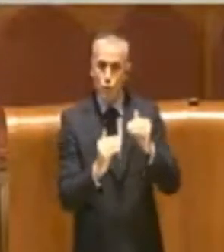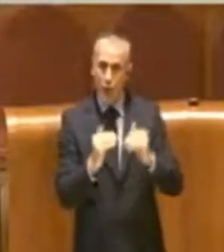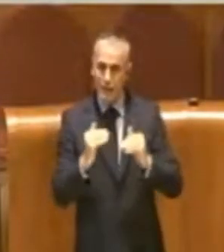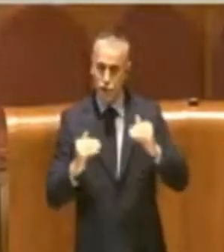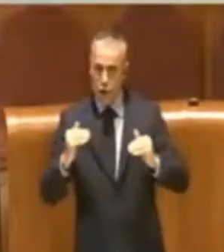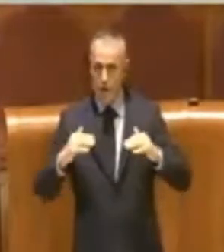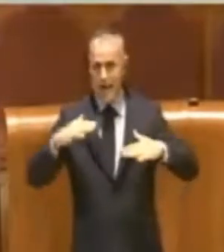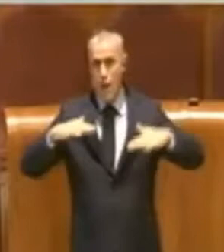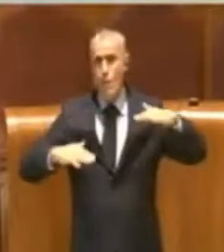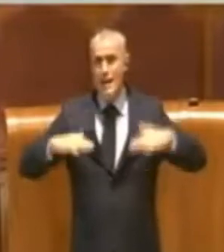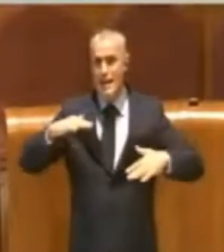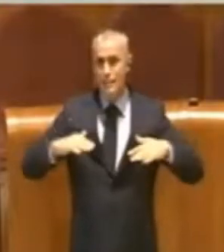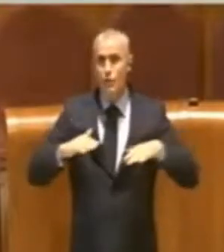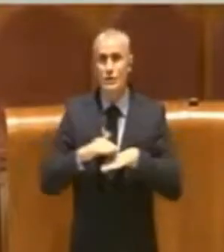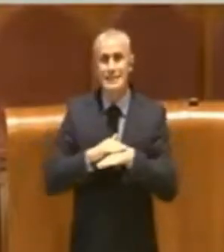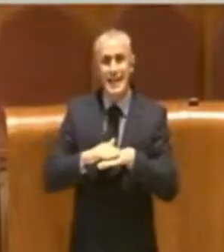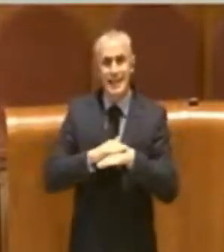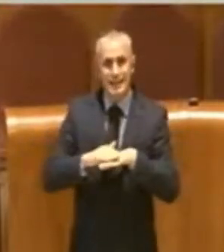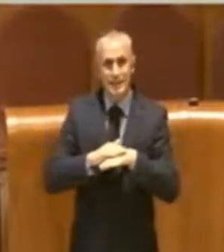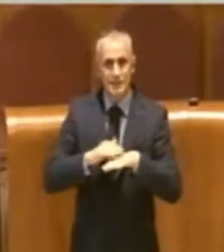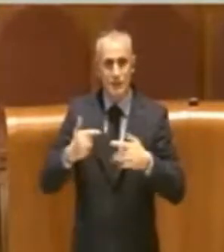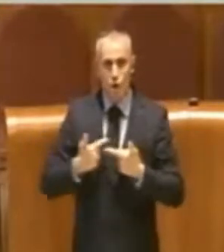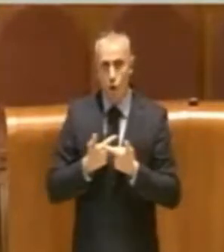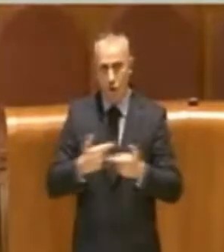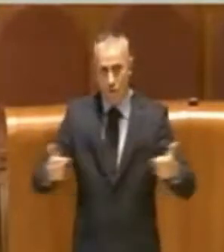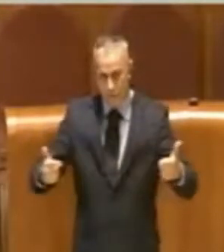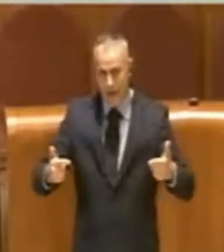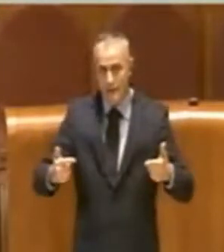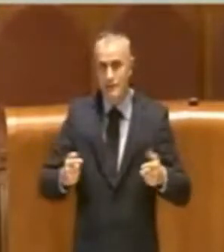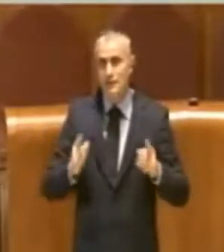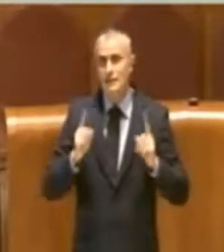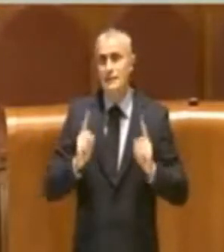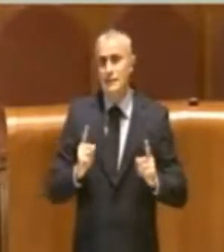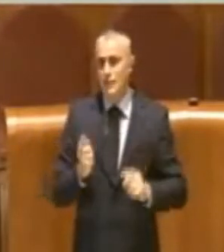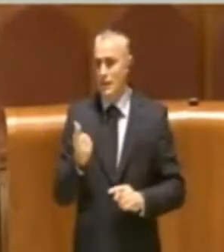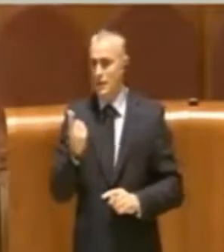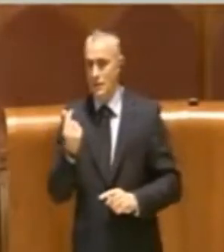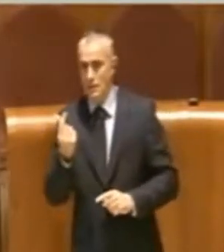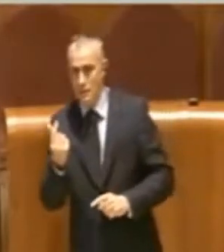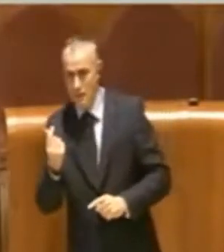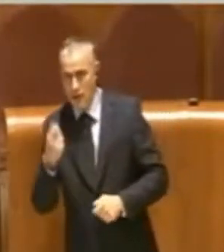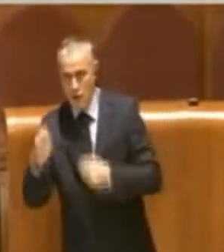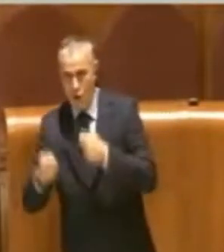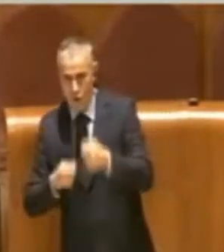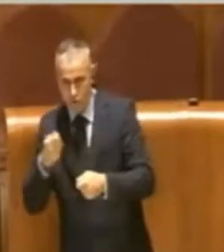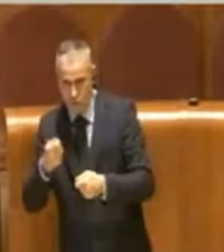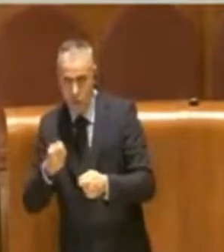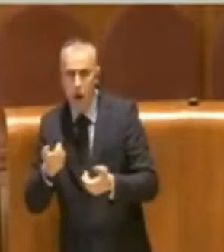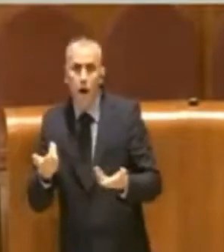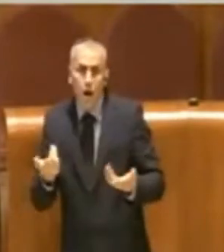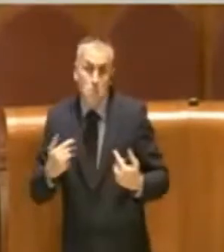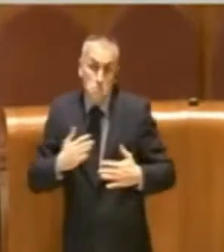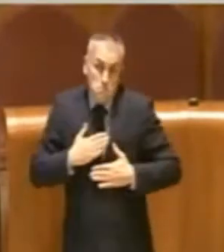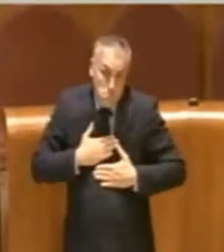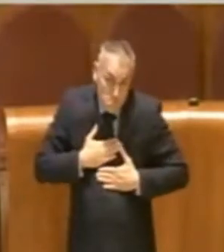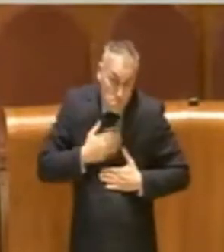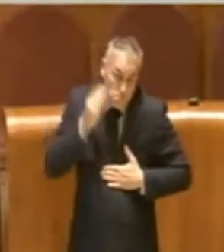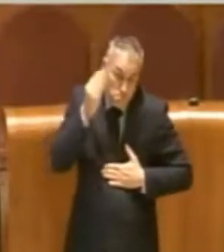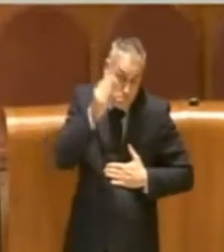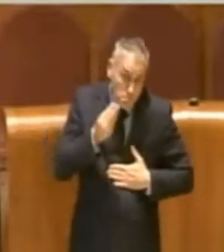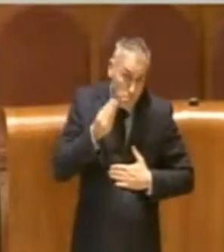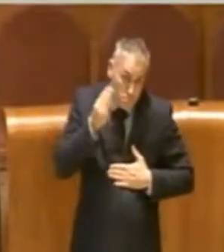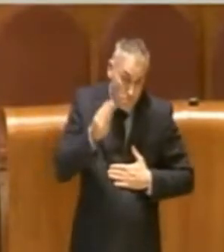servizi offerti in base a quanto costano e soprattutto alla qualità con cui vengono forniti, io credo che si